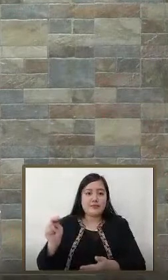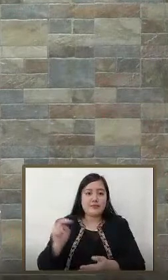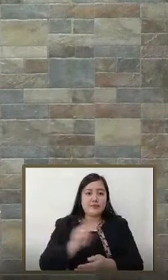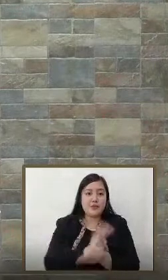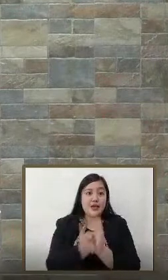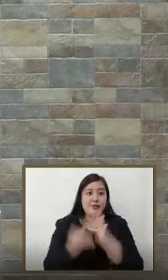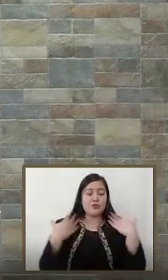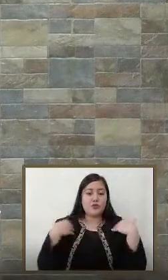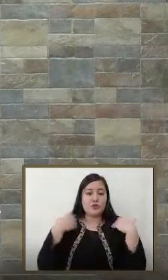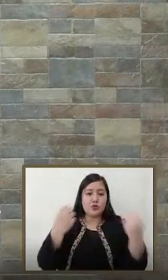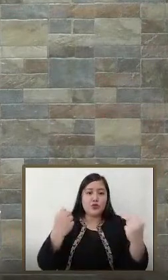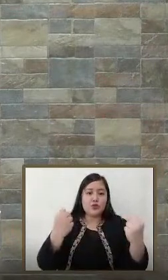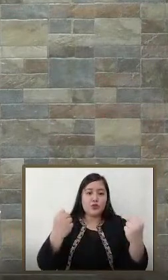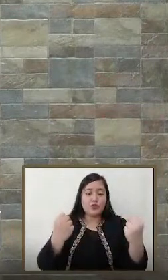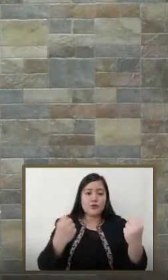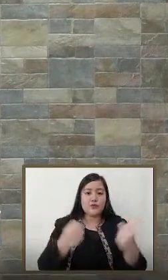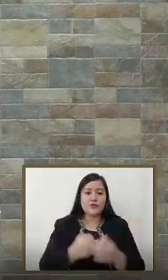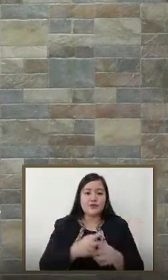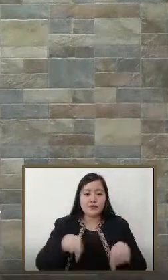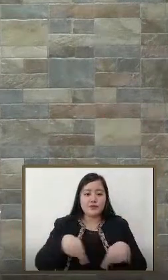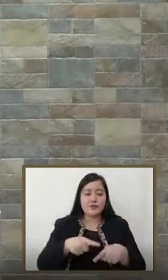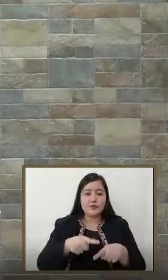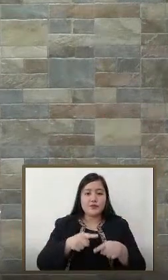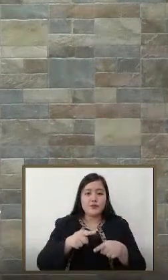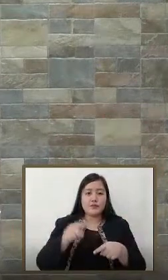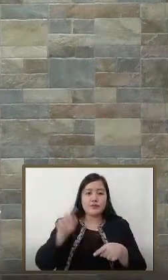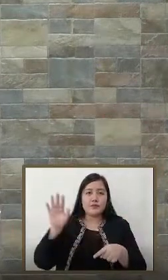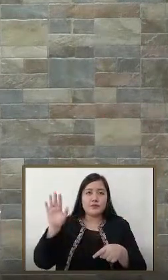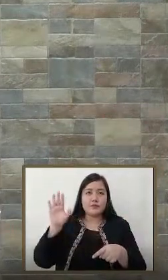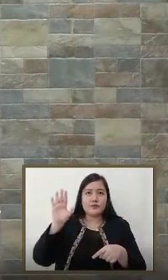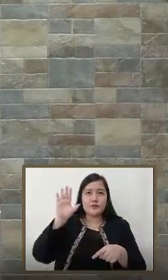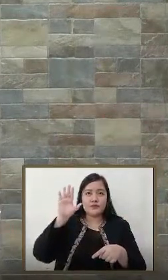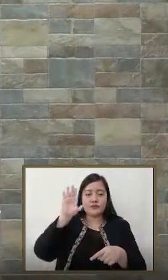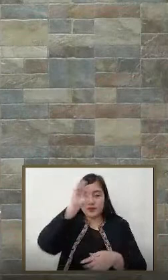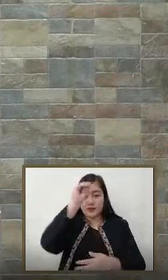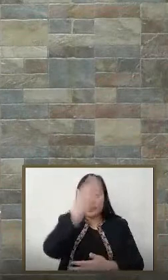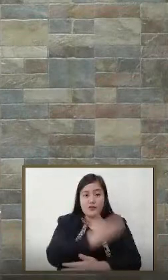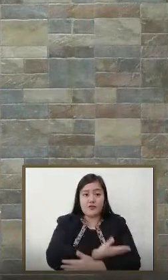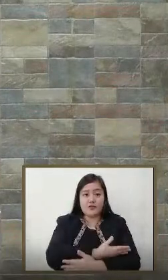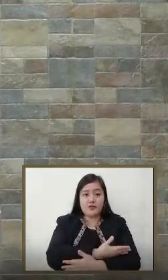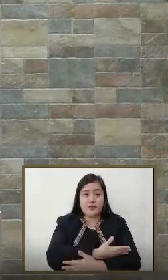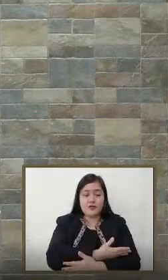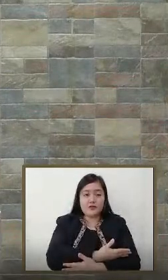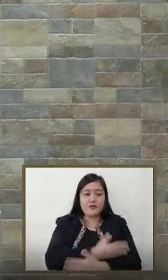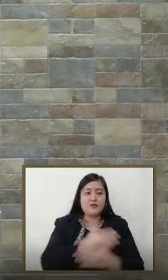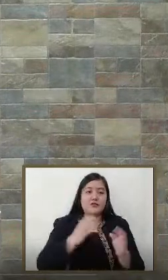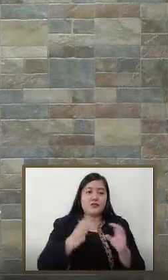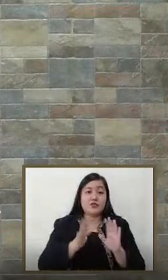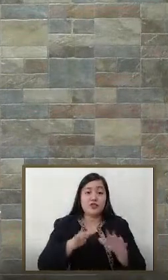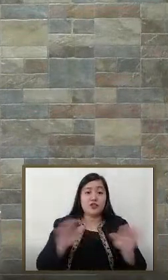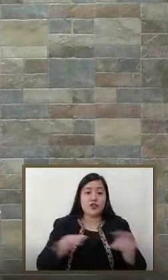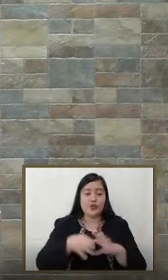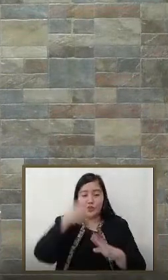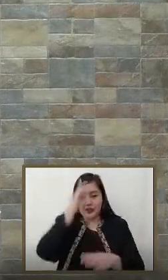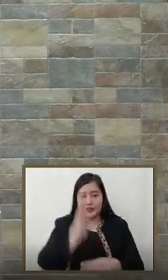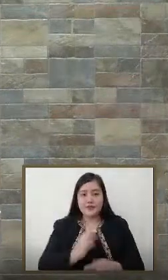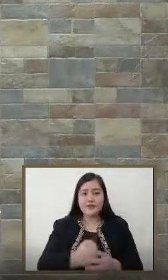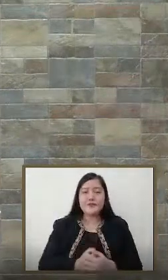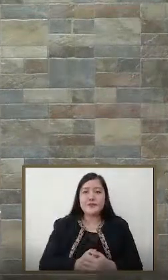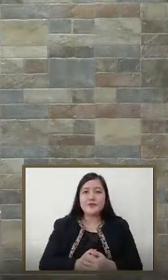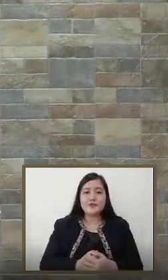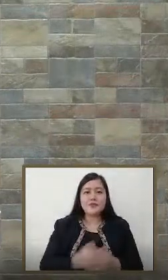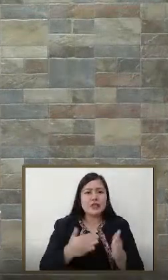isang anak ng Diyos. Mga kapatid, tandaan niyo po, hindi natin kaya si